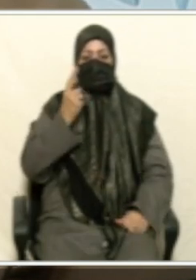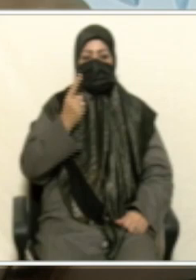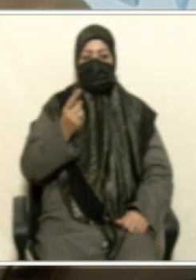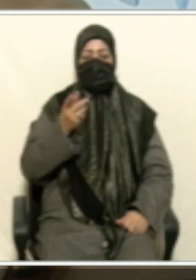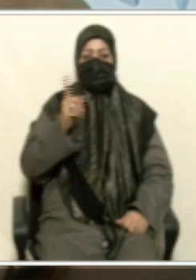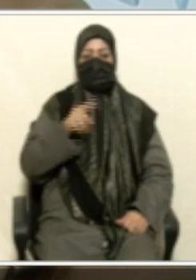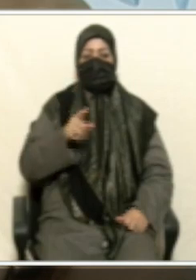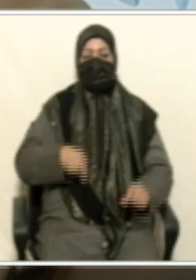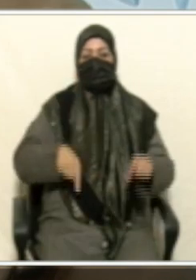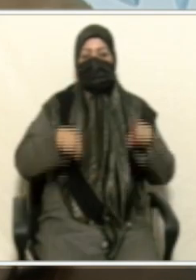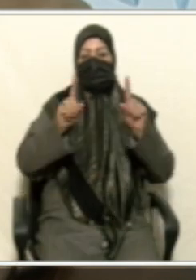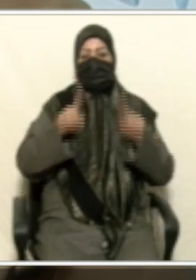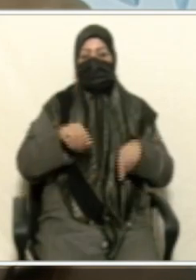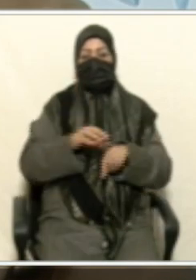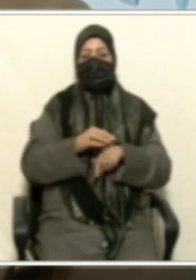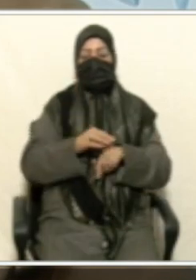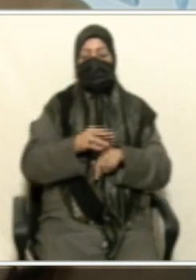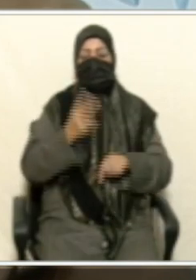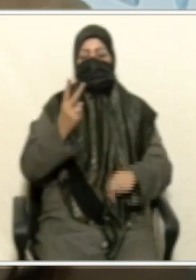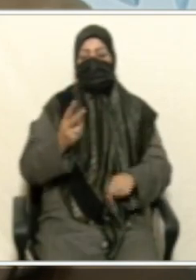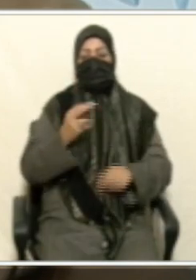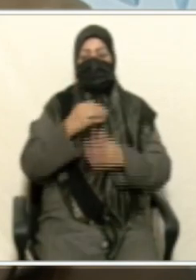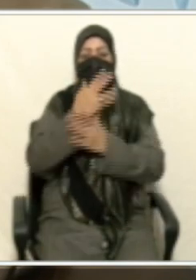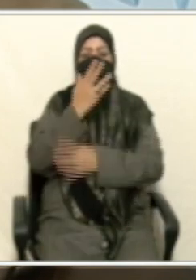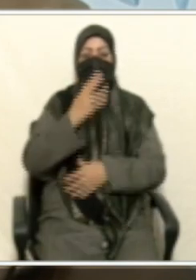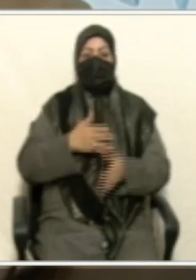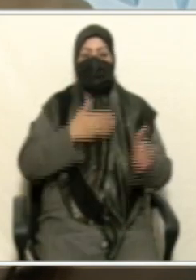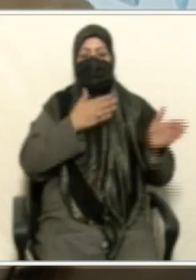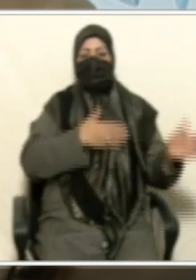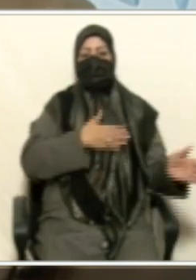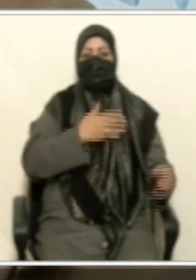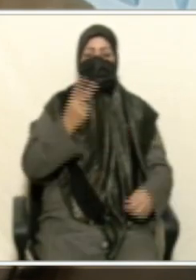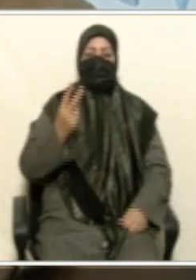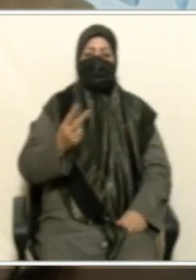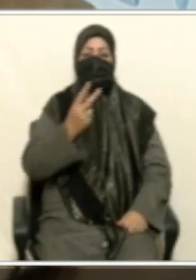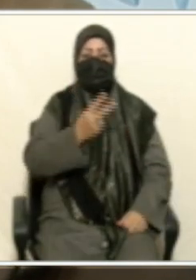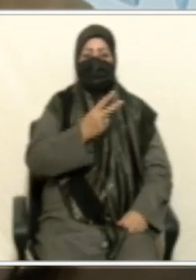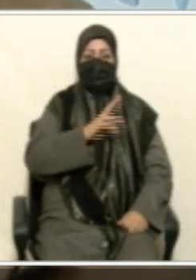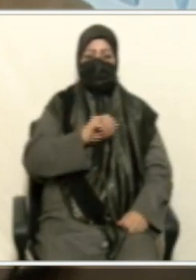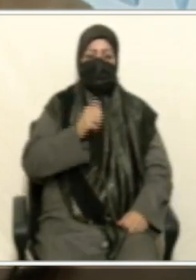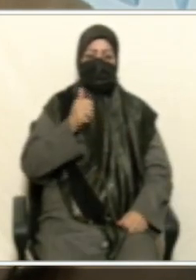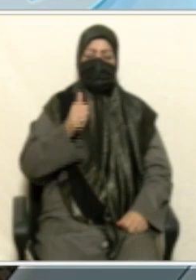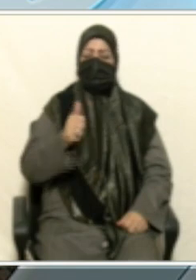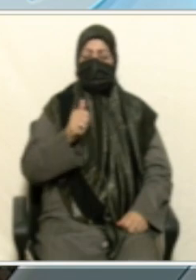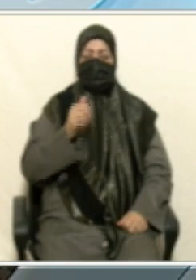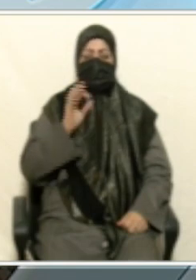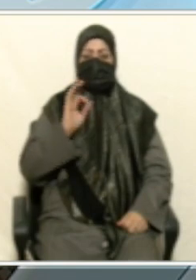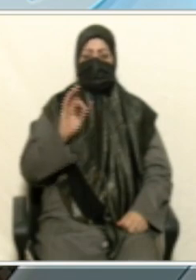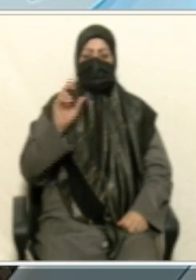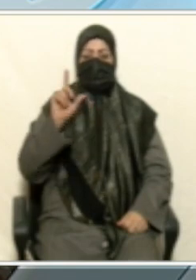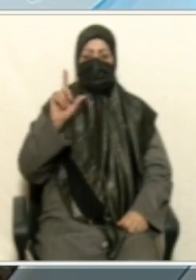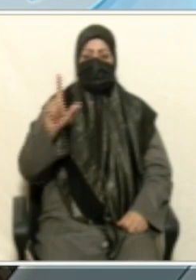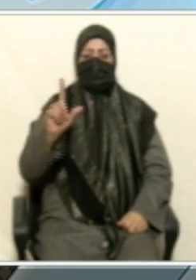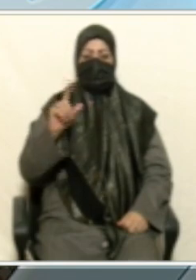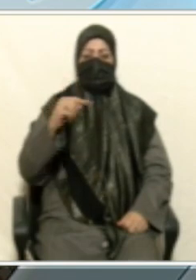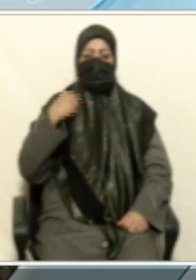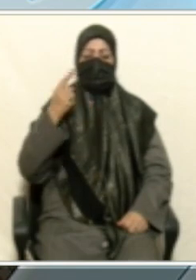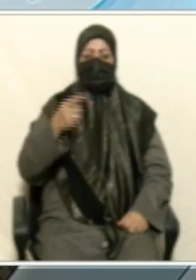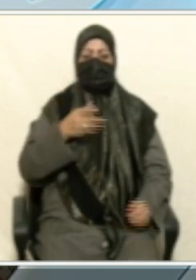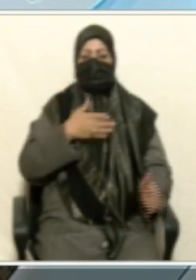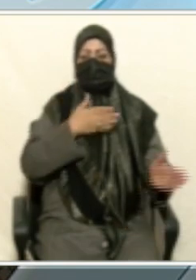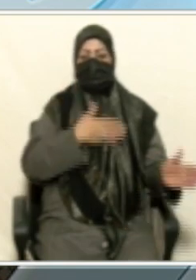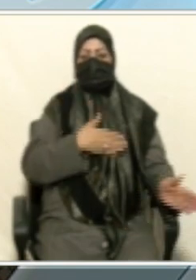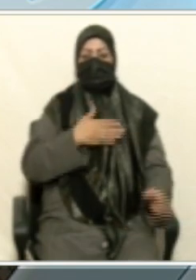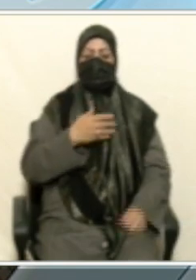فهل ما فعلته صحيح أم غلط؟ لا ما فعلته صحيح وهناك سنة تسمى سنة الوضوء